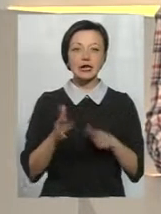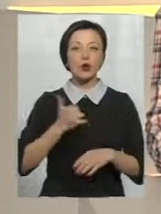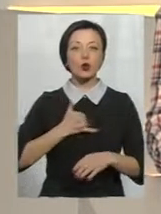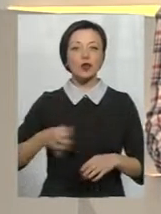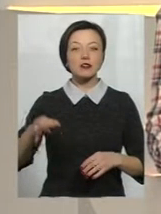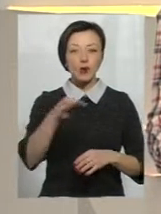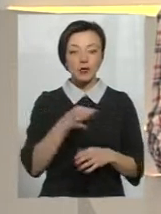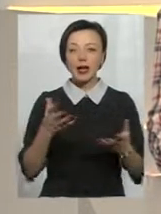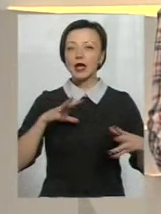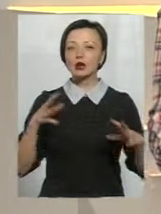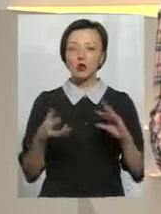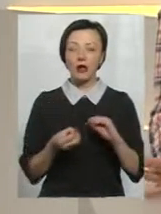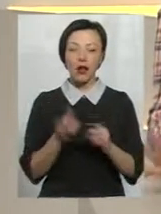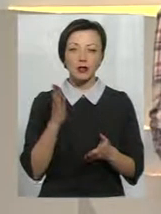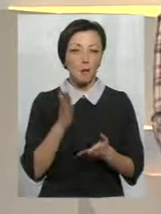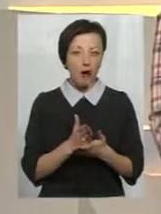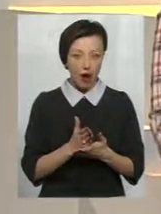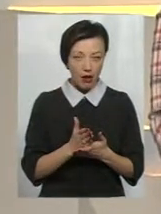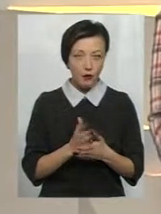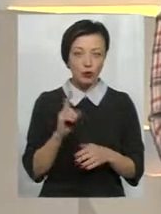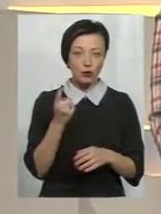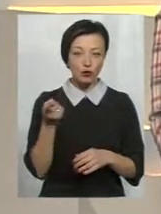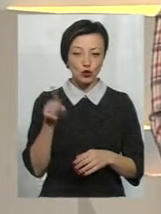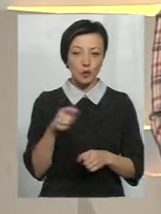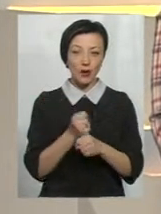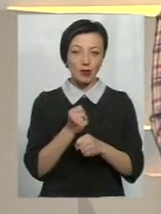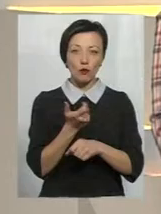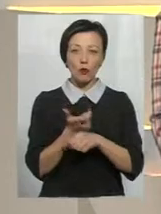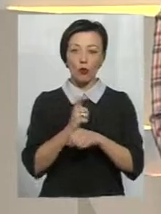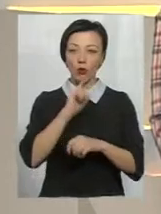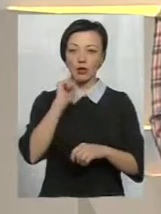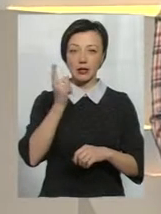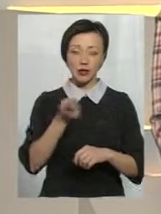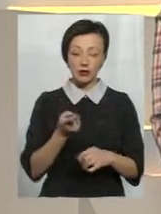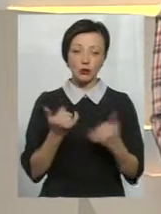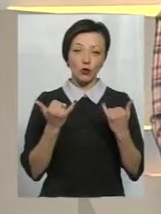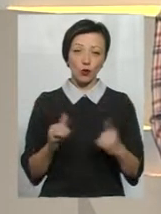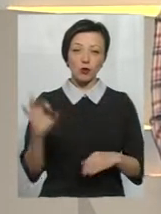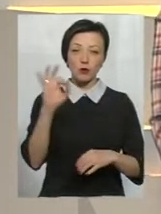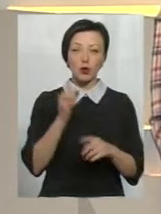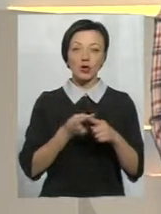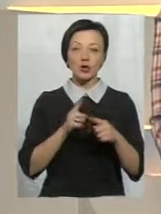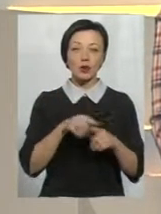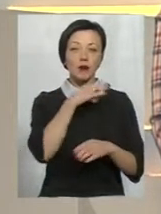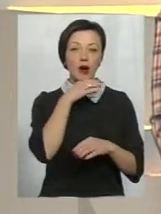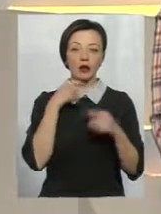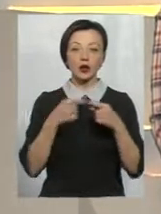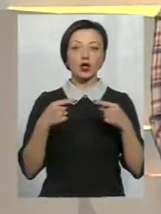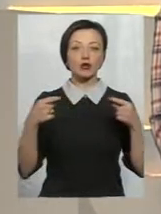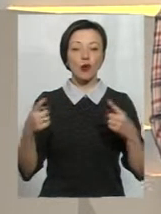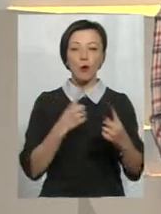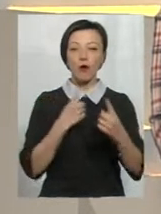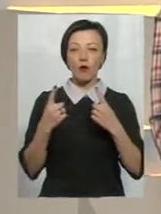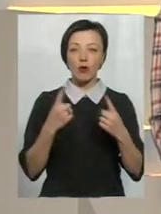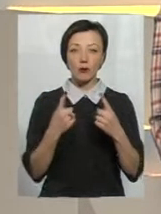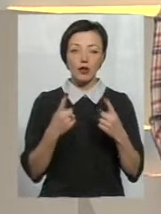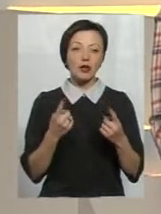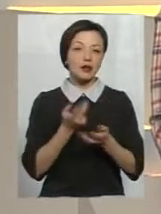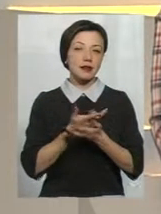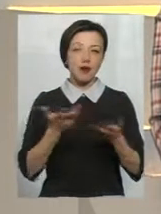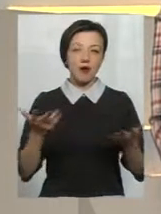результати маємо? Адже вона вже працює у нас понад рік. Сьогодні ми про це і про багато іншого поговоримо з